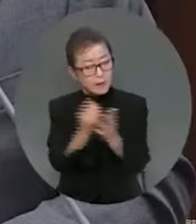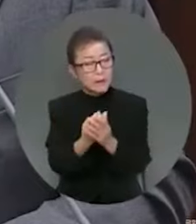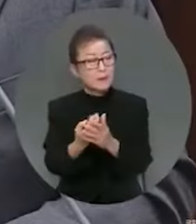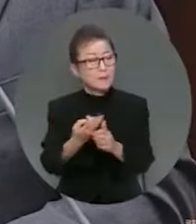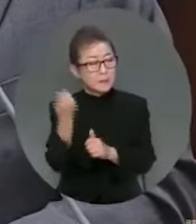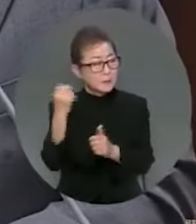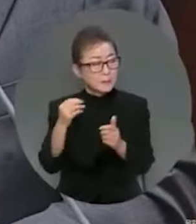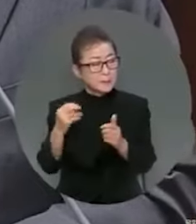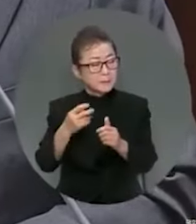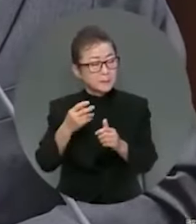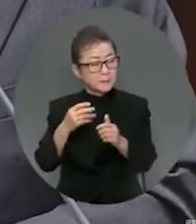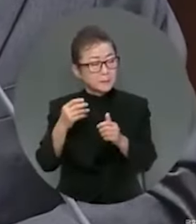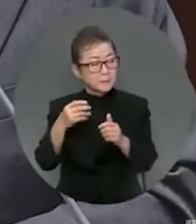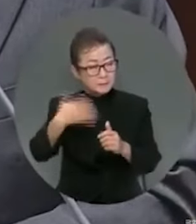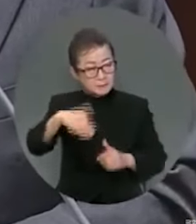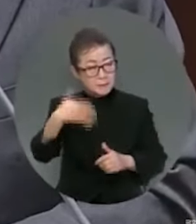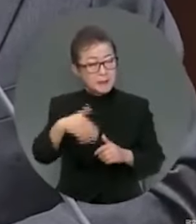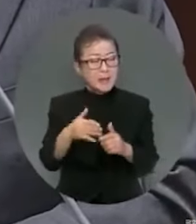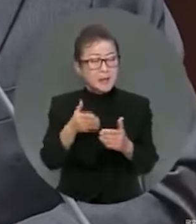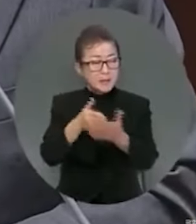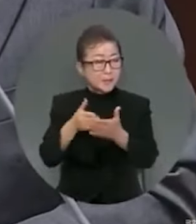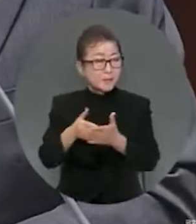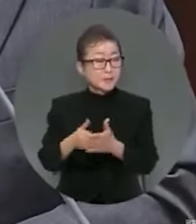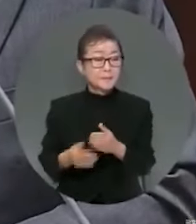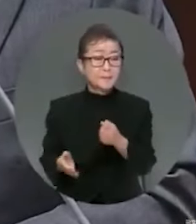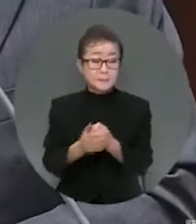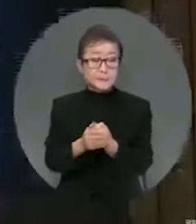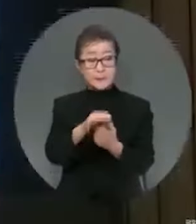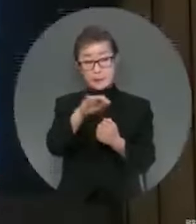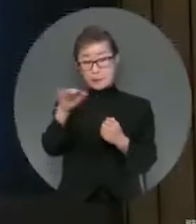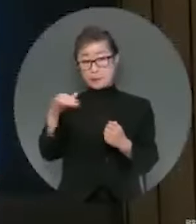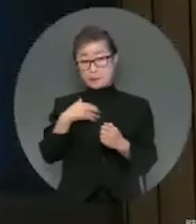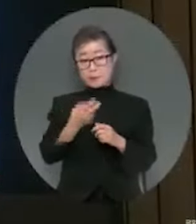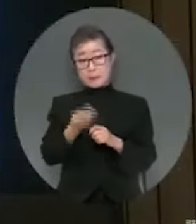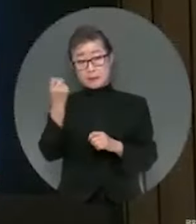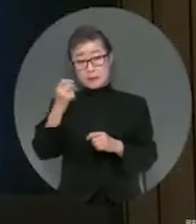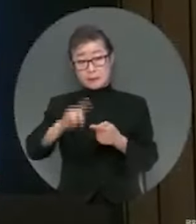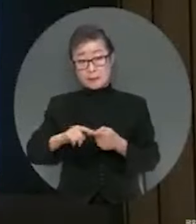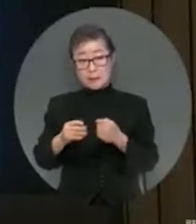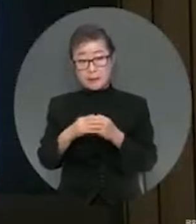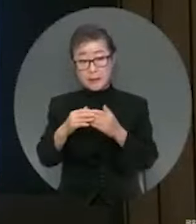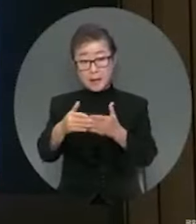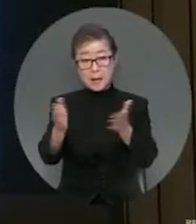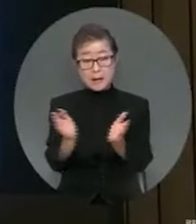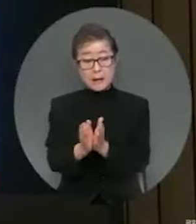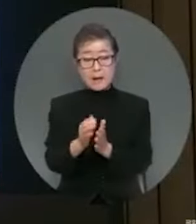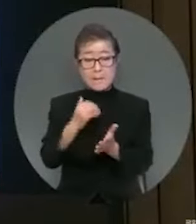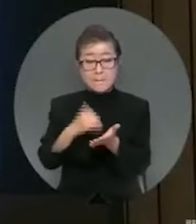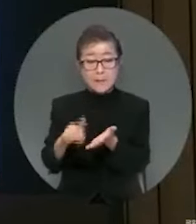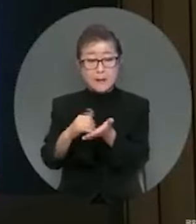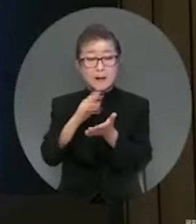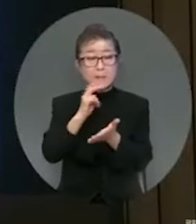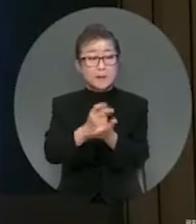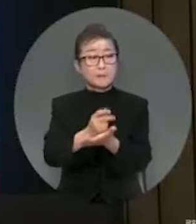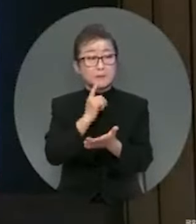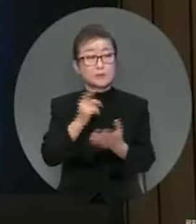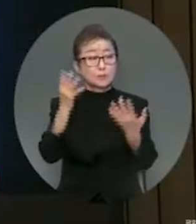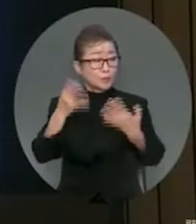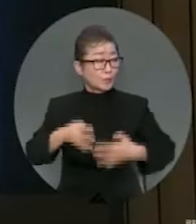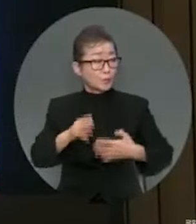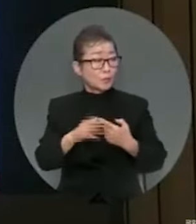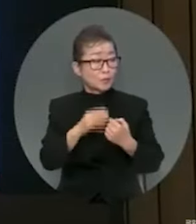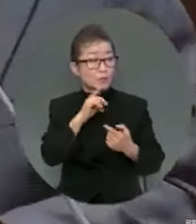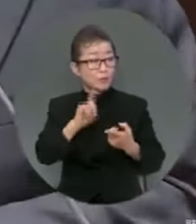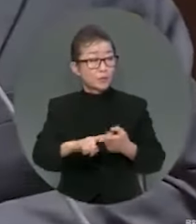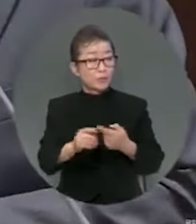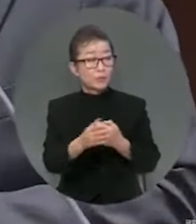68조에 따르면 탄핵은 직무집행과의 관련성, 헌법과 법률의 위배, 그 법 위반의